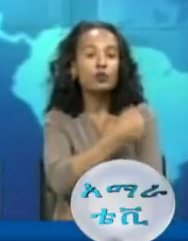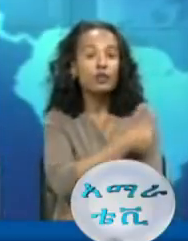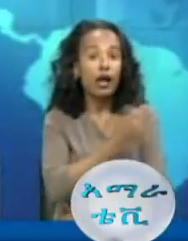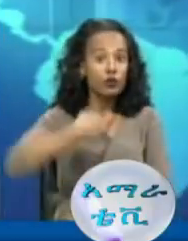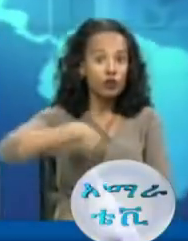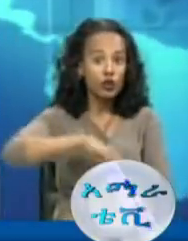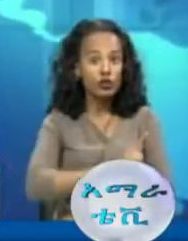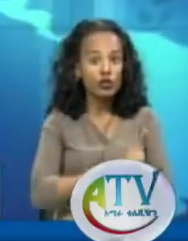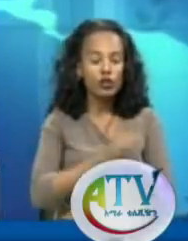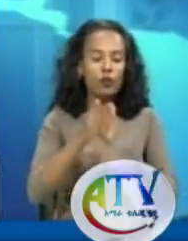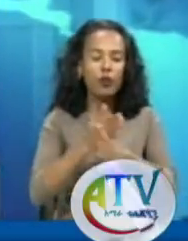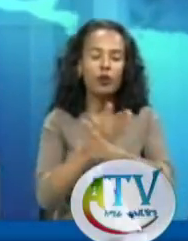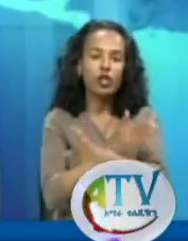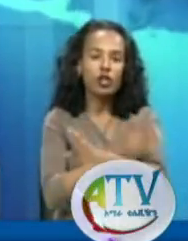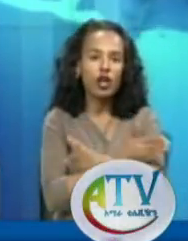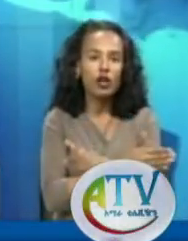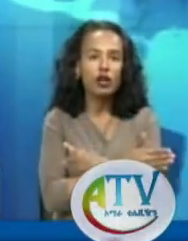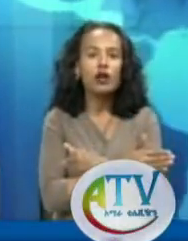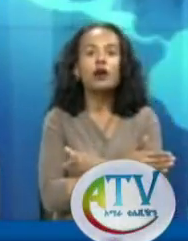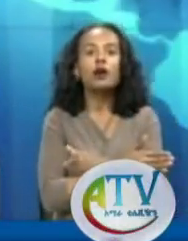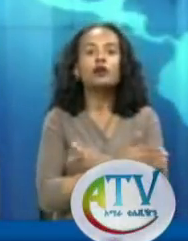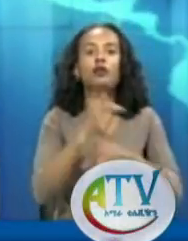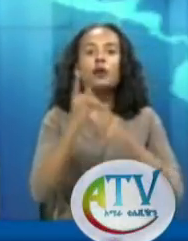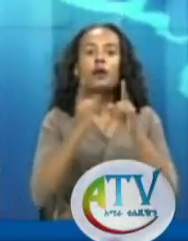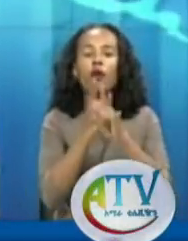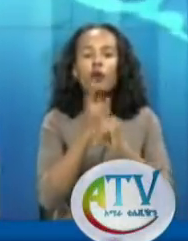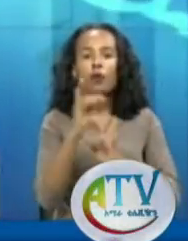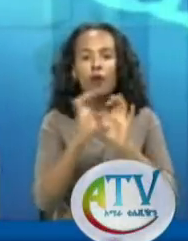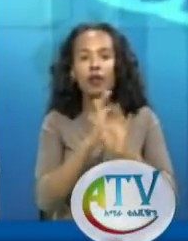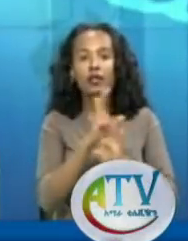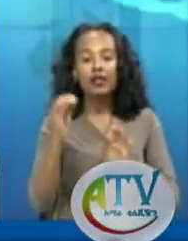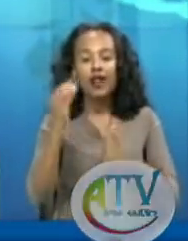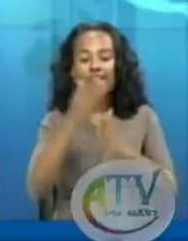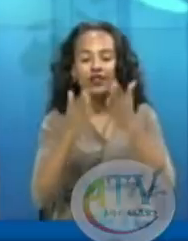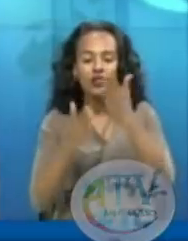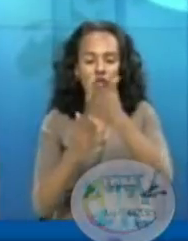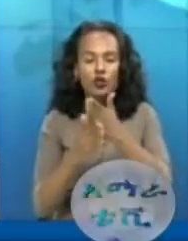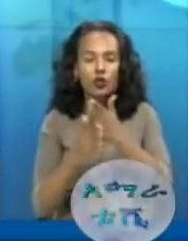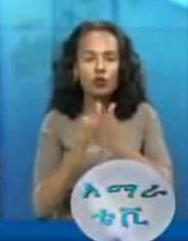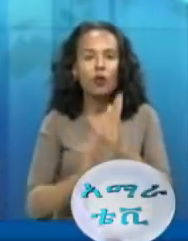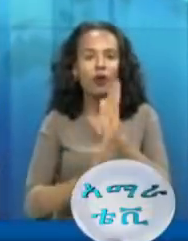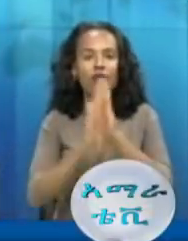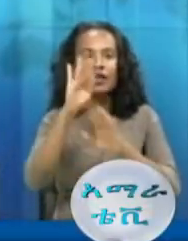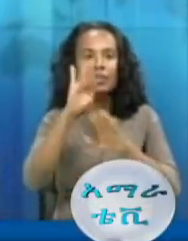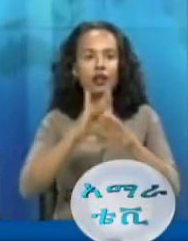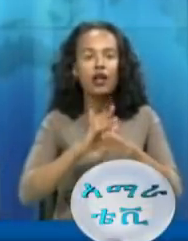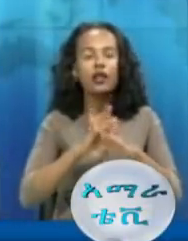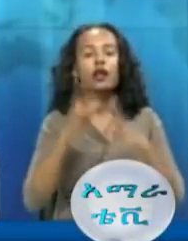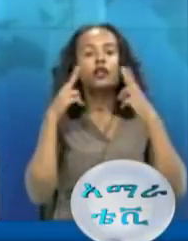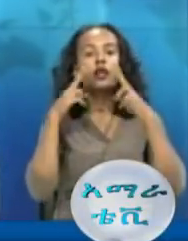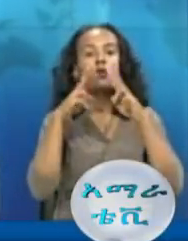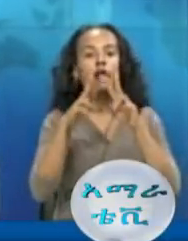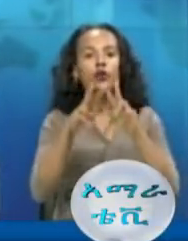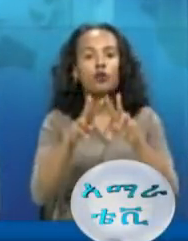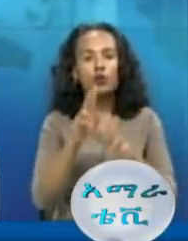ሆስፒታሎቻችንን በማሻሻል በማዘመንና ደረጃቸውን በማሳደግ ላይ የሚያተኩር